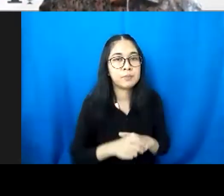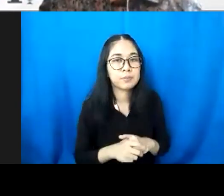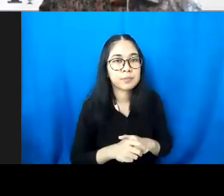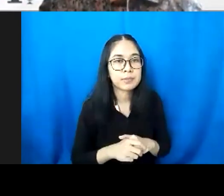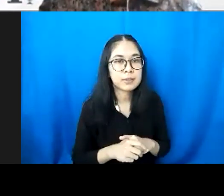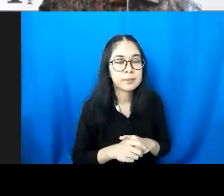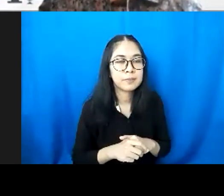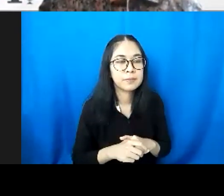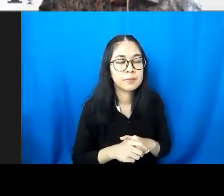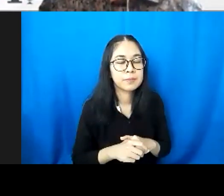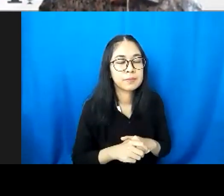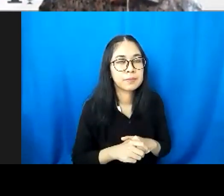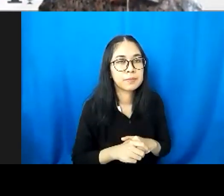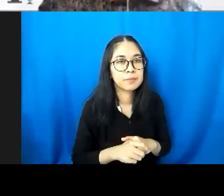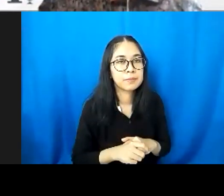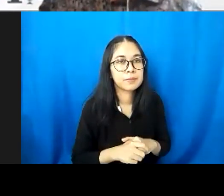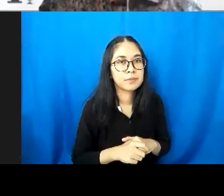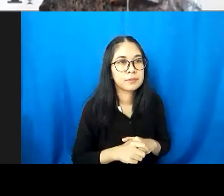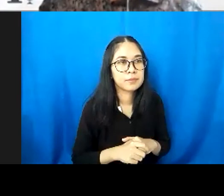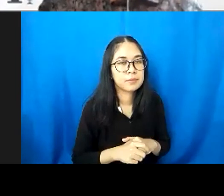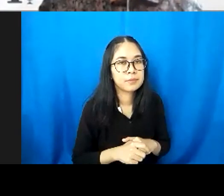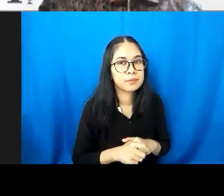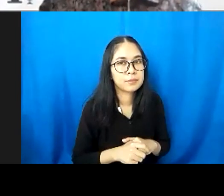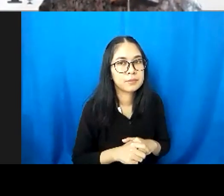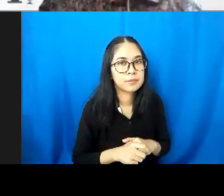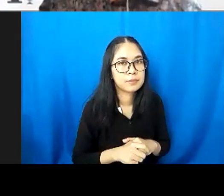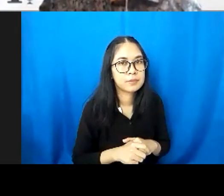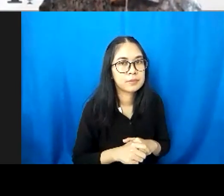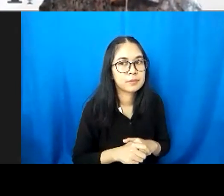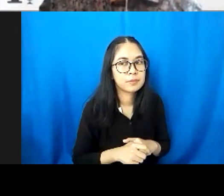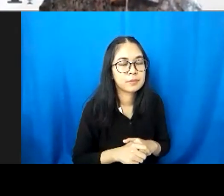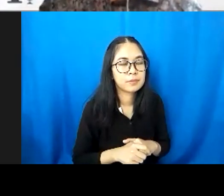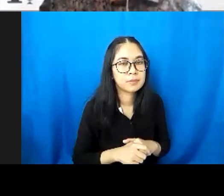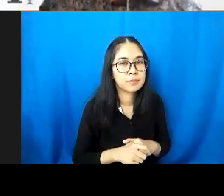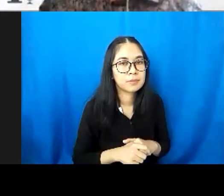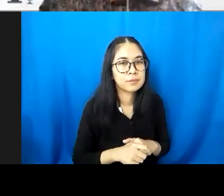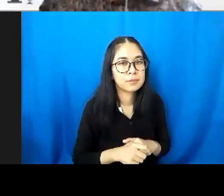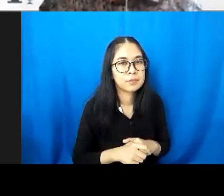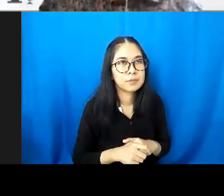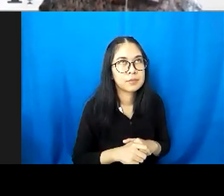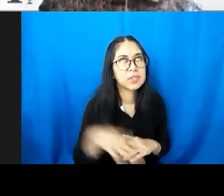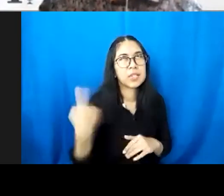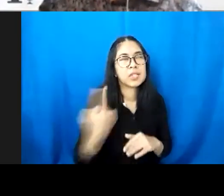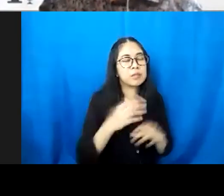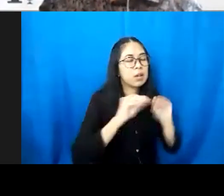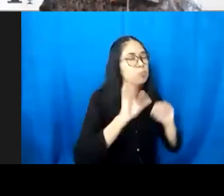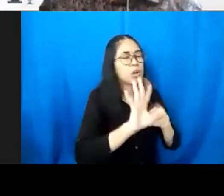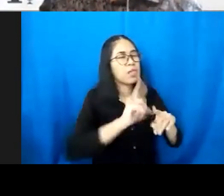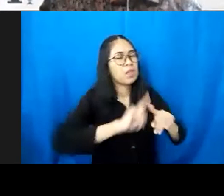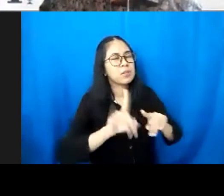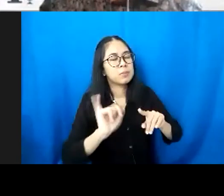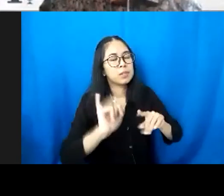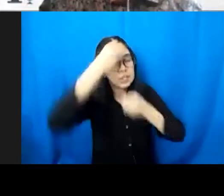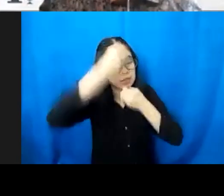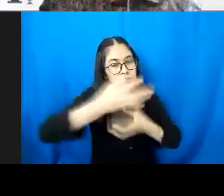Jadi perlu dilakukan adalah kebetulan kita selalu bukan mengajarkan, maksudnya memberikan informasi ke teman-teman